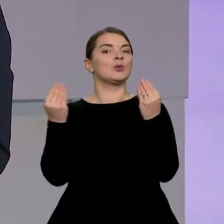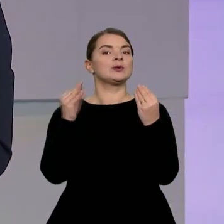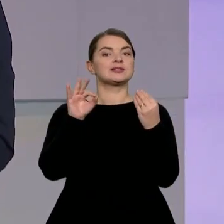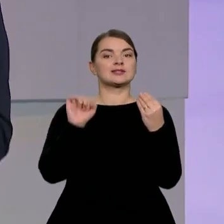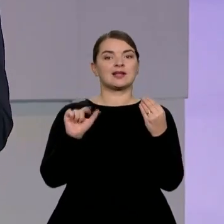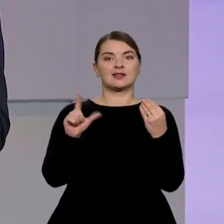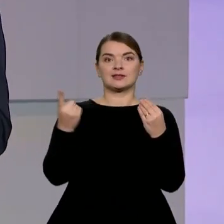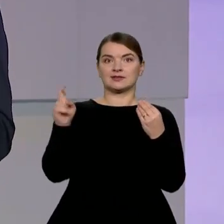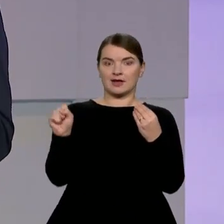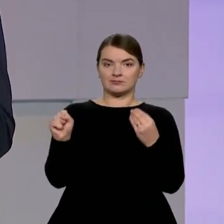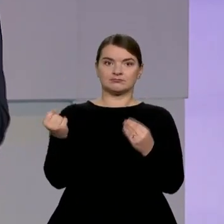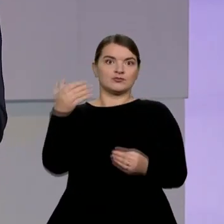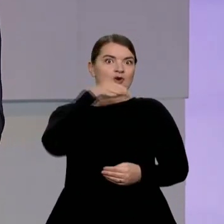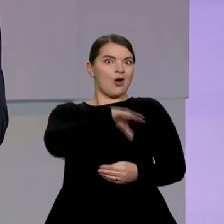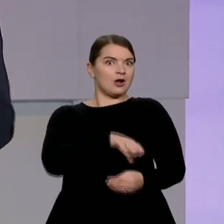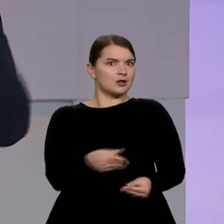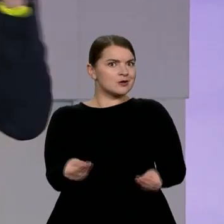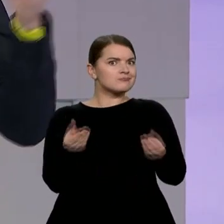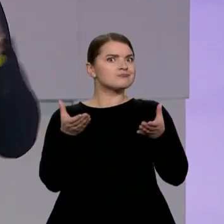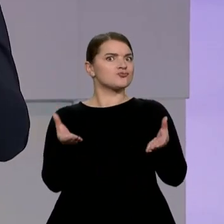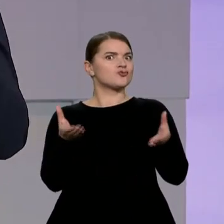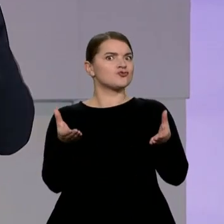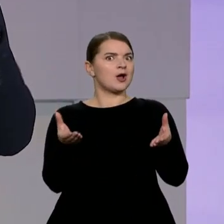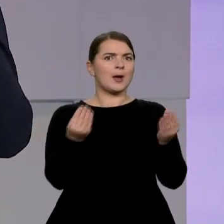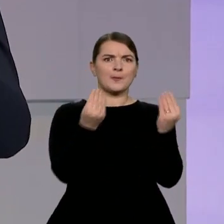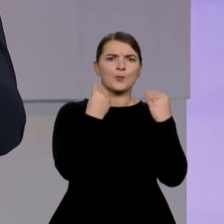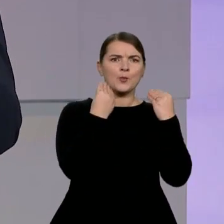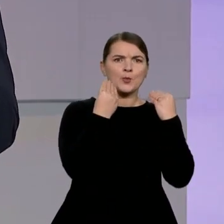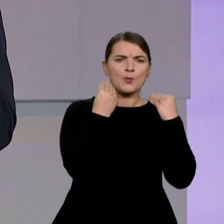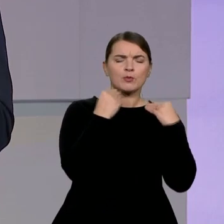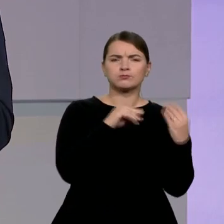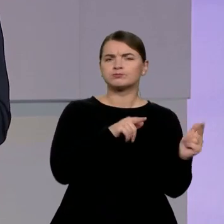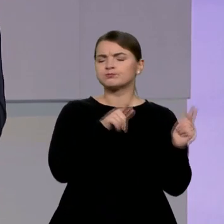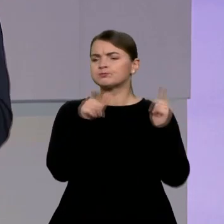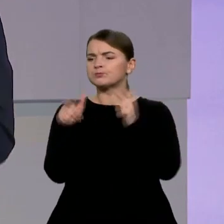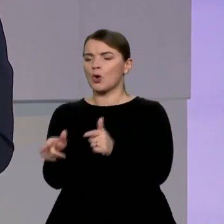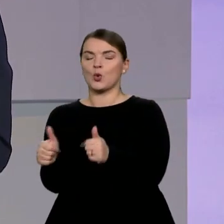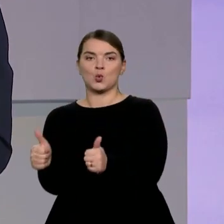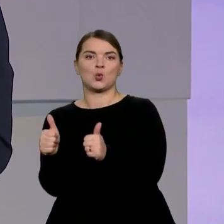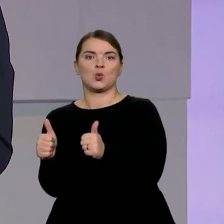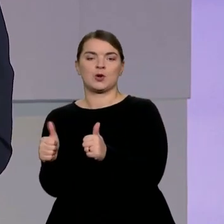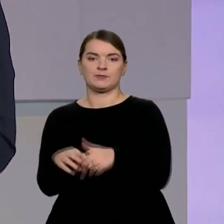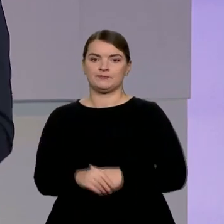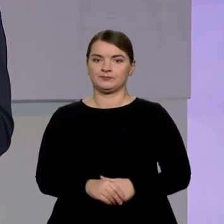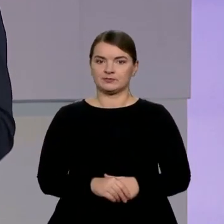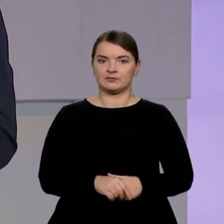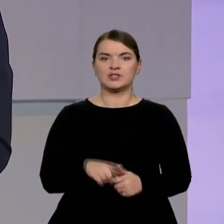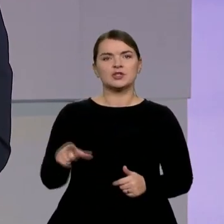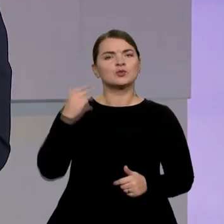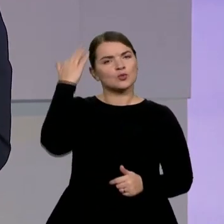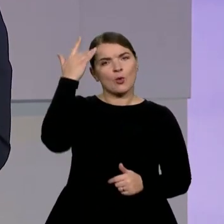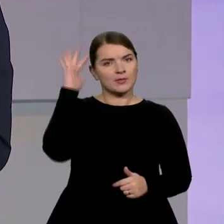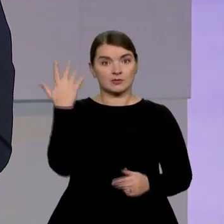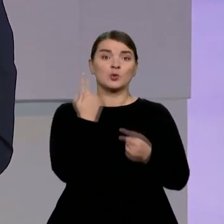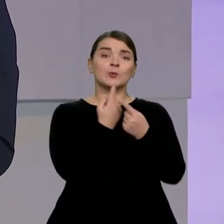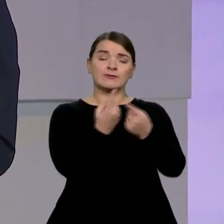didžiulius atlyginimus, va tau, mokėsi ir vėliau tapo visai kitos krypties. Čia dabar aš kalbu apie mąstymo lygį, nes universitetas vis tiek, kaip